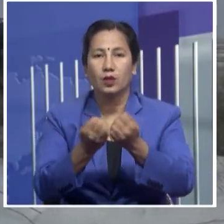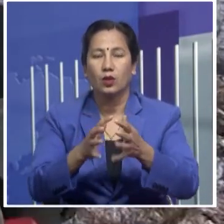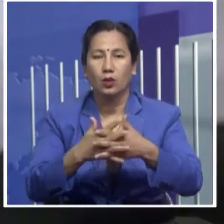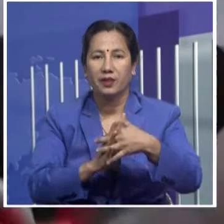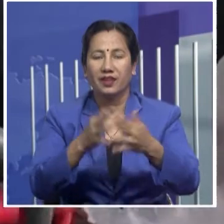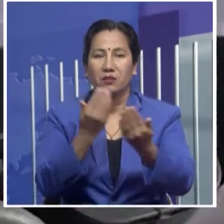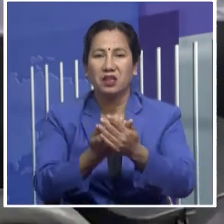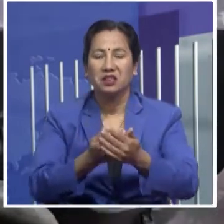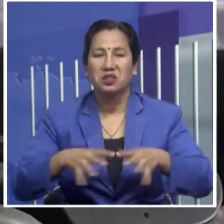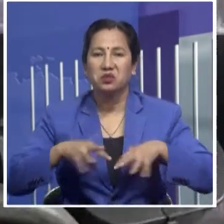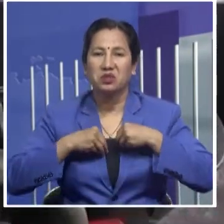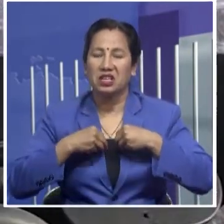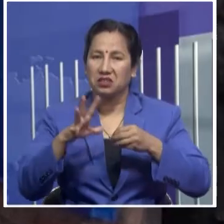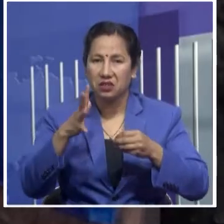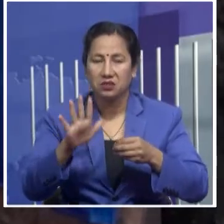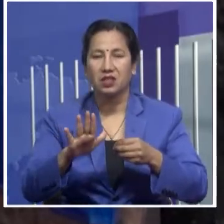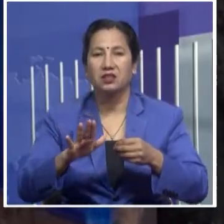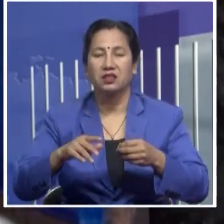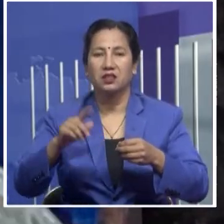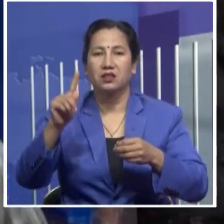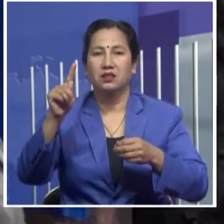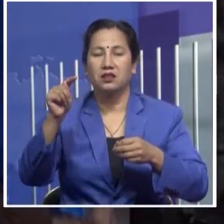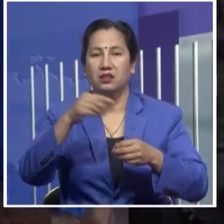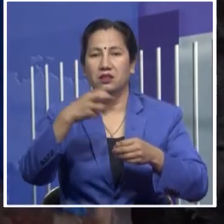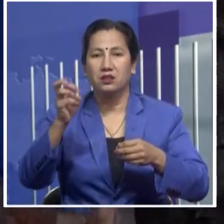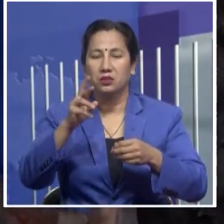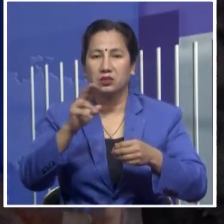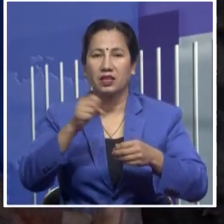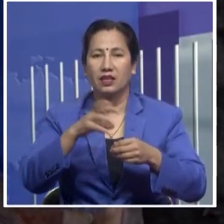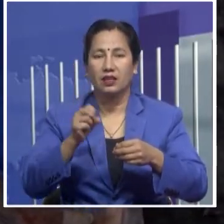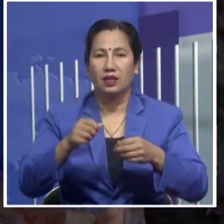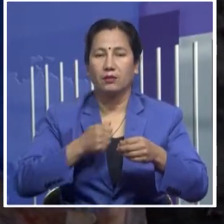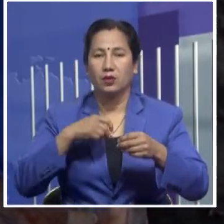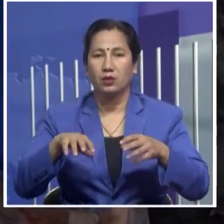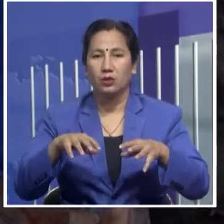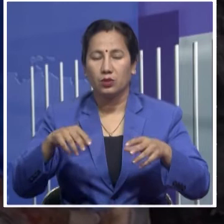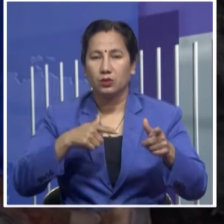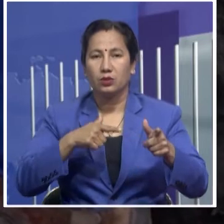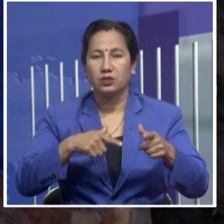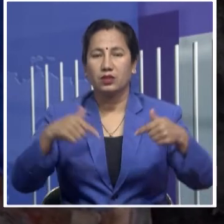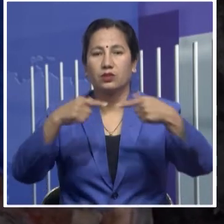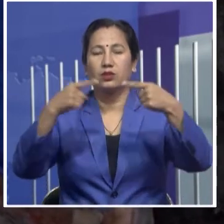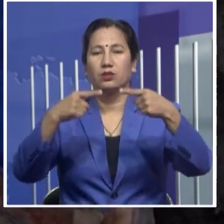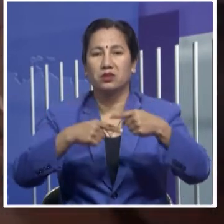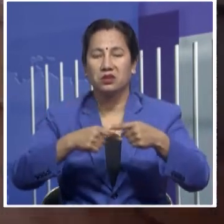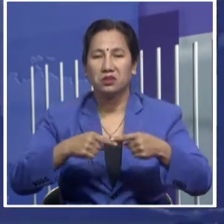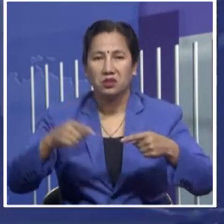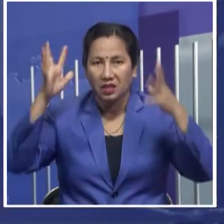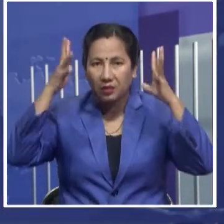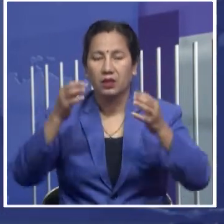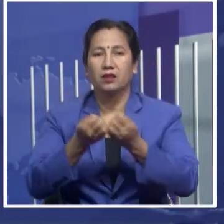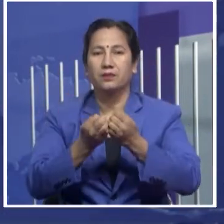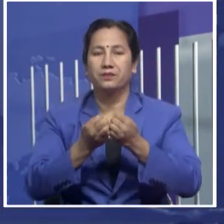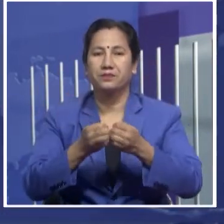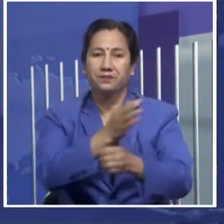माग अस्वीकार गरिसकेको छ भने रुसले अमेरिकामाथि आफ्नो सुरक्षा चुनौतीको व्यवस्था गरेको आरोप लगाएको छ।